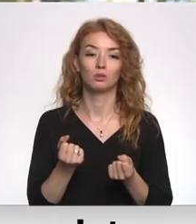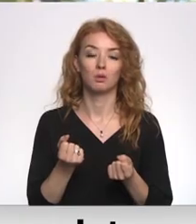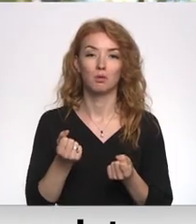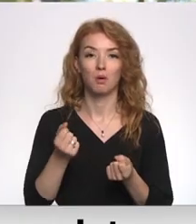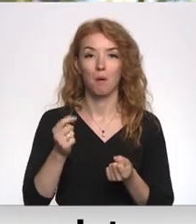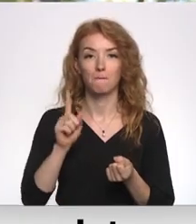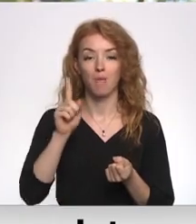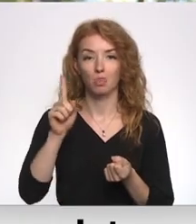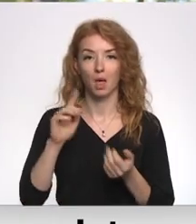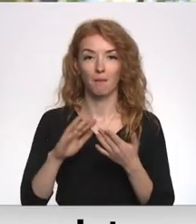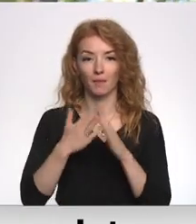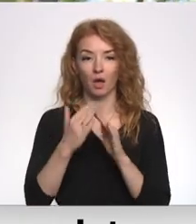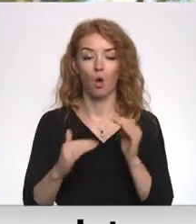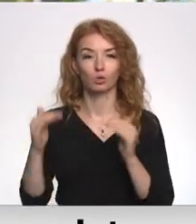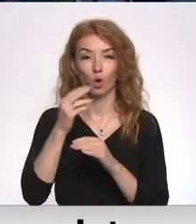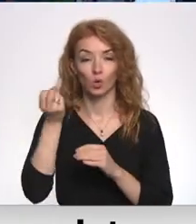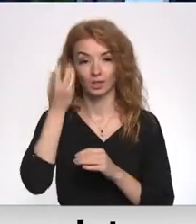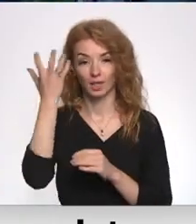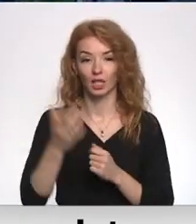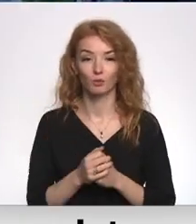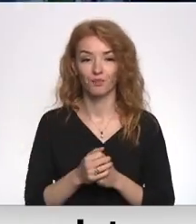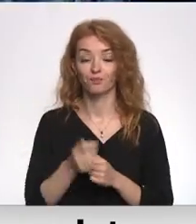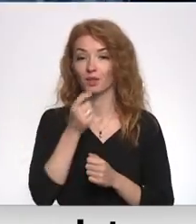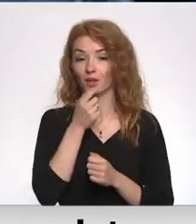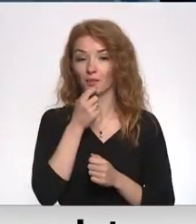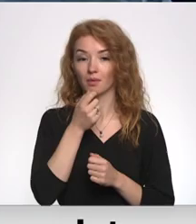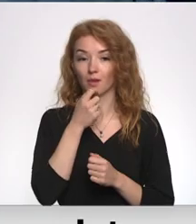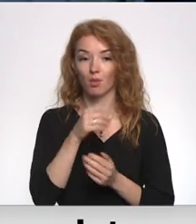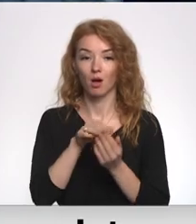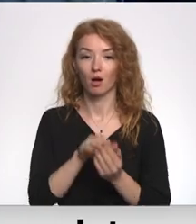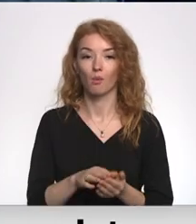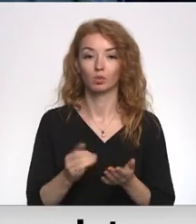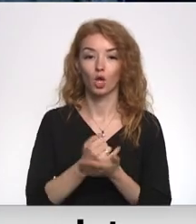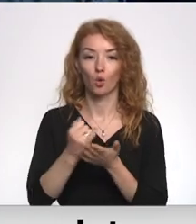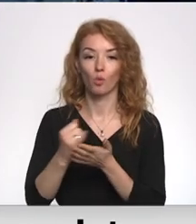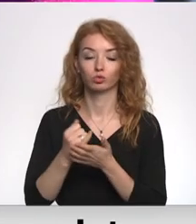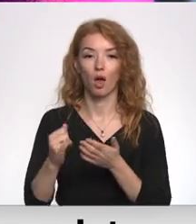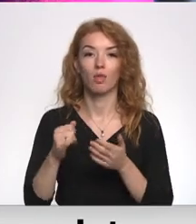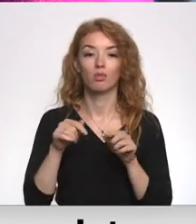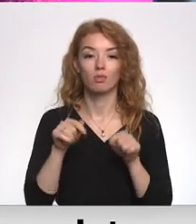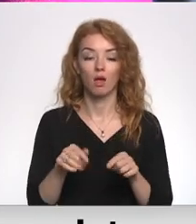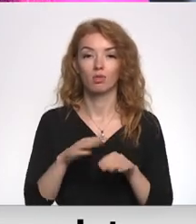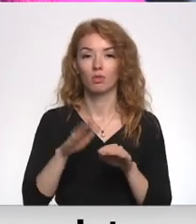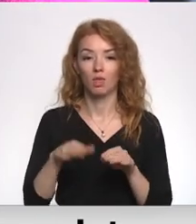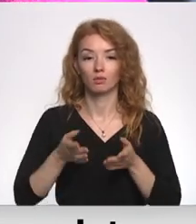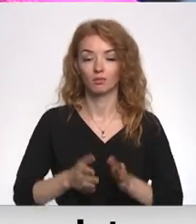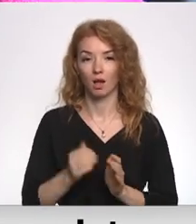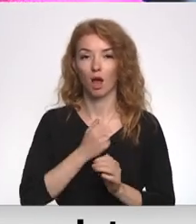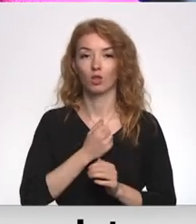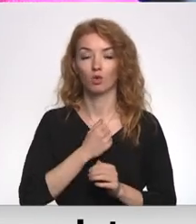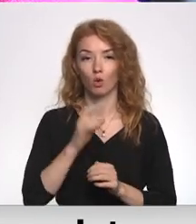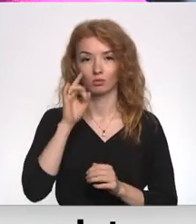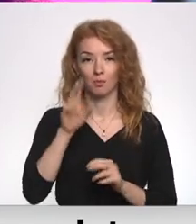jā, tu augstāku izglītību. Septembris kapu sakopšanas talkā izvēlēts, jo šajā laikā ir dzimis katoļu